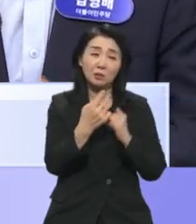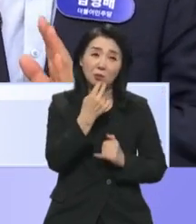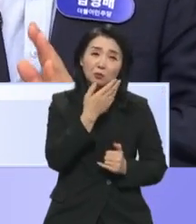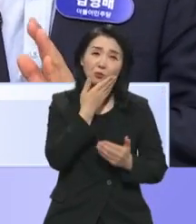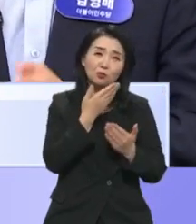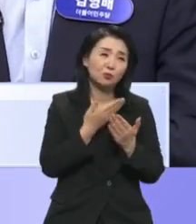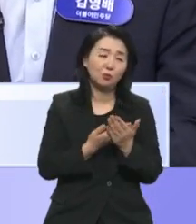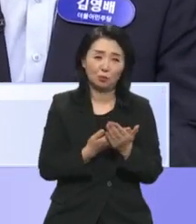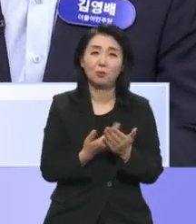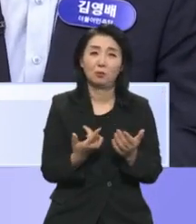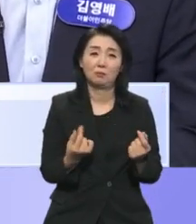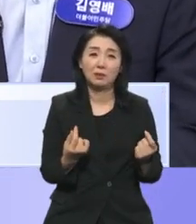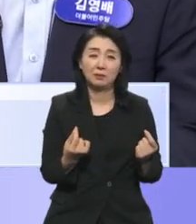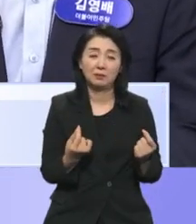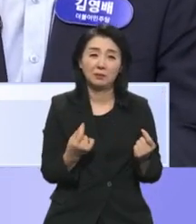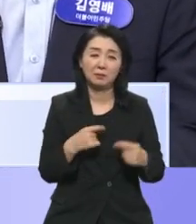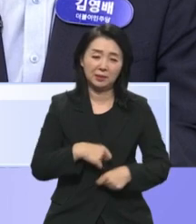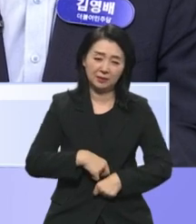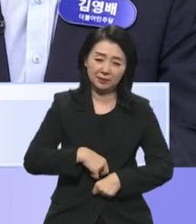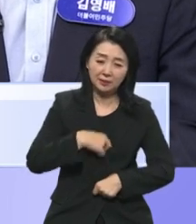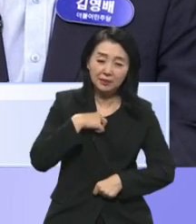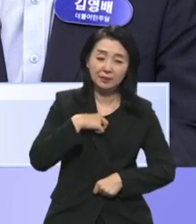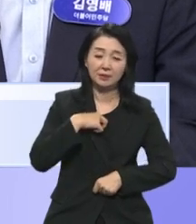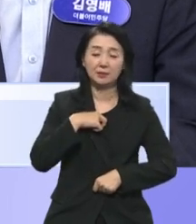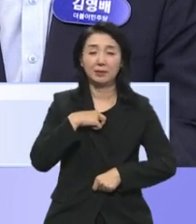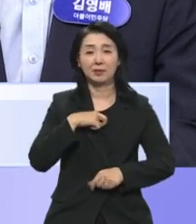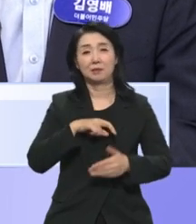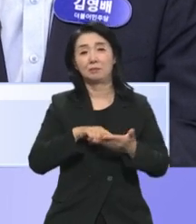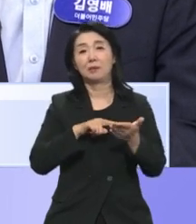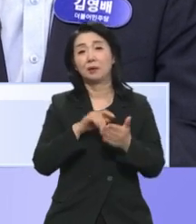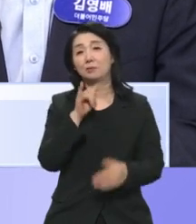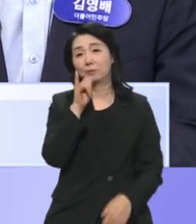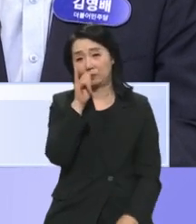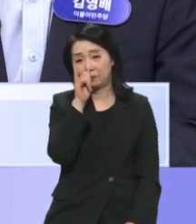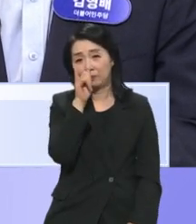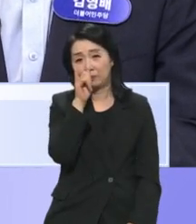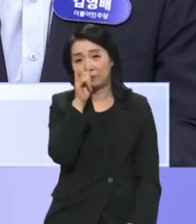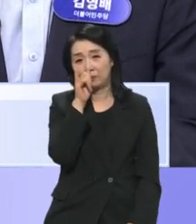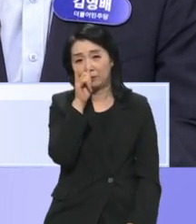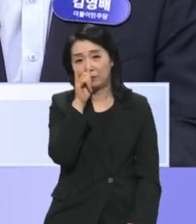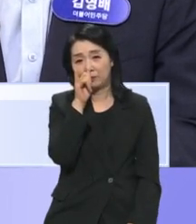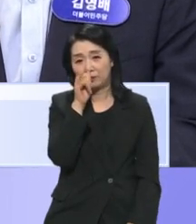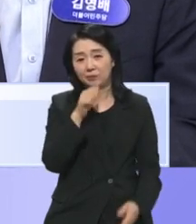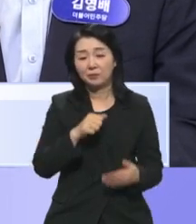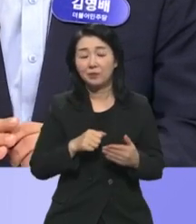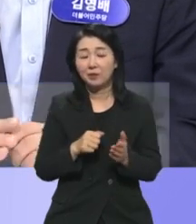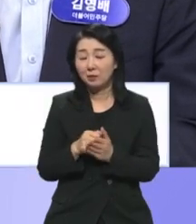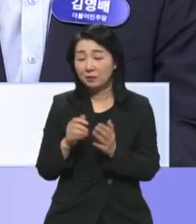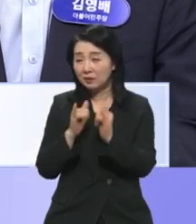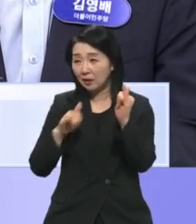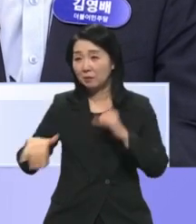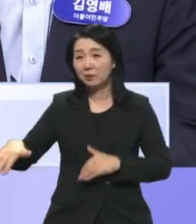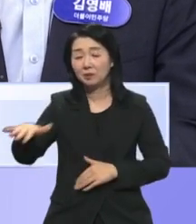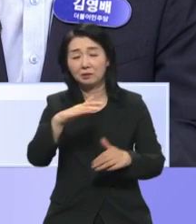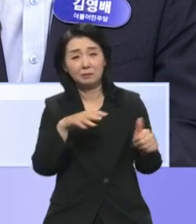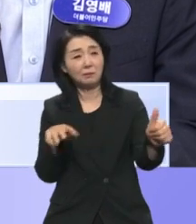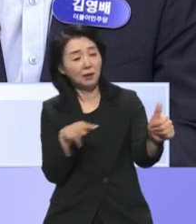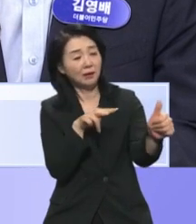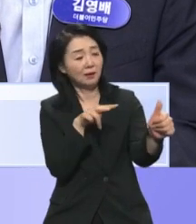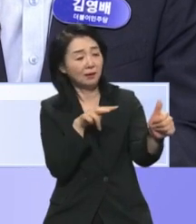중요한게 없고 진정성은 있기 때문에 이제 좀 모든 분들이 좀